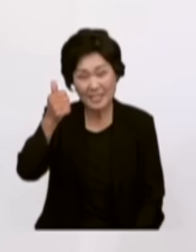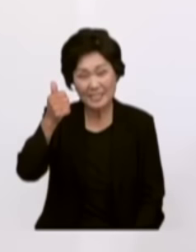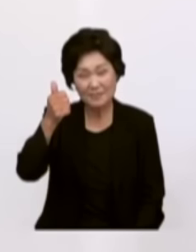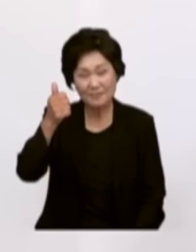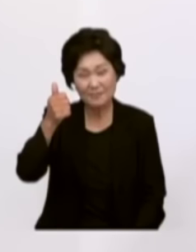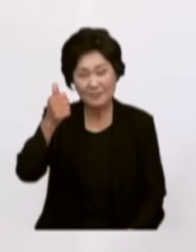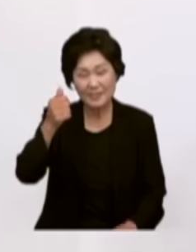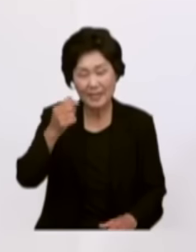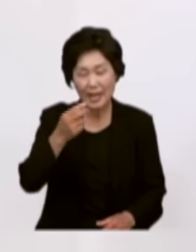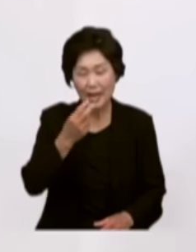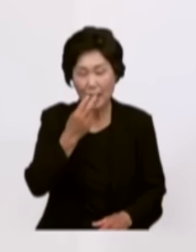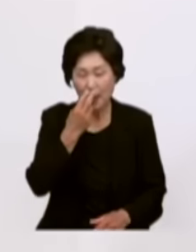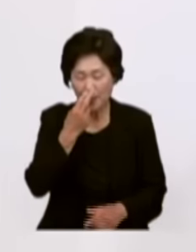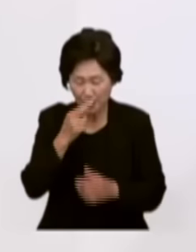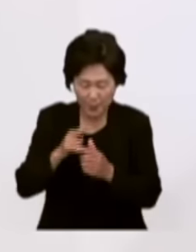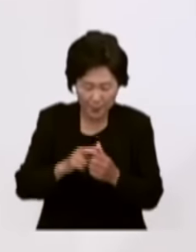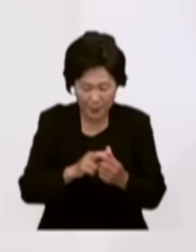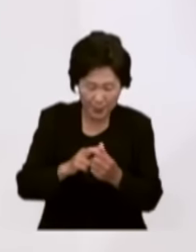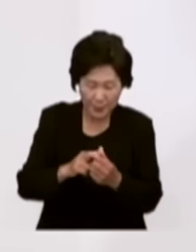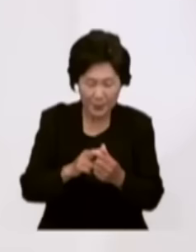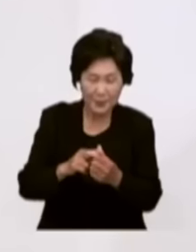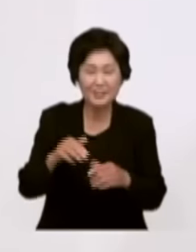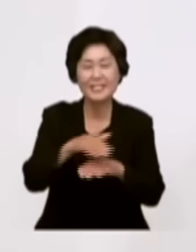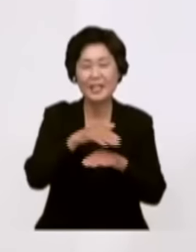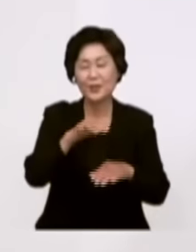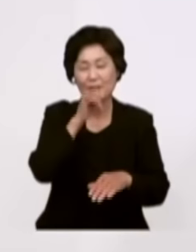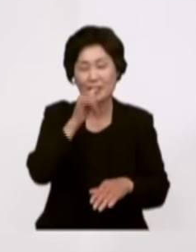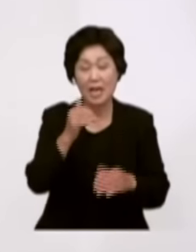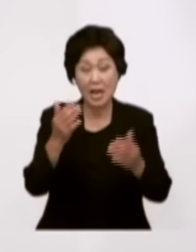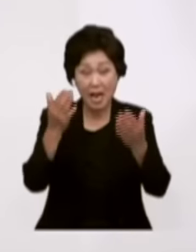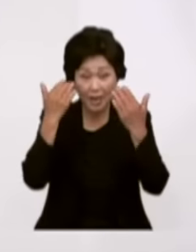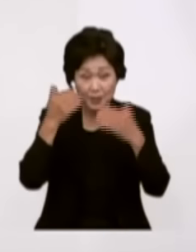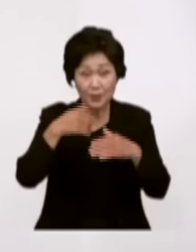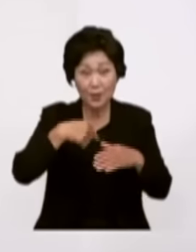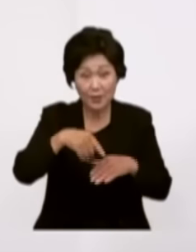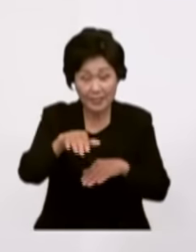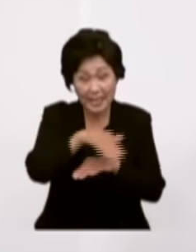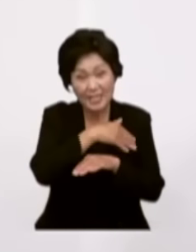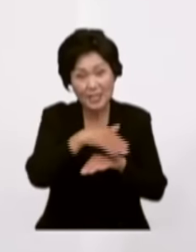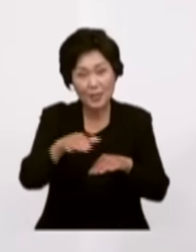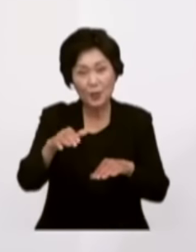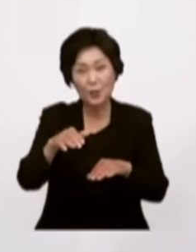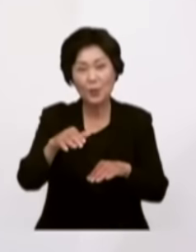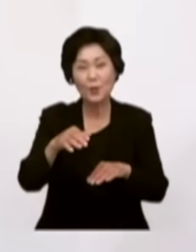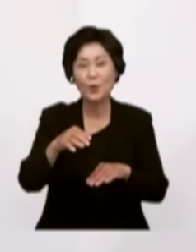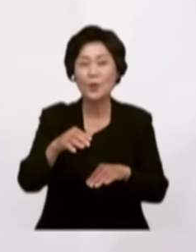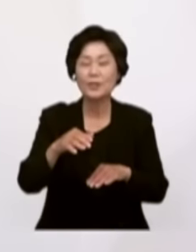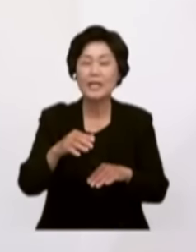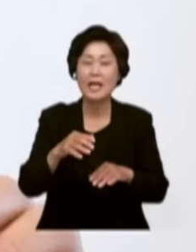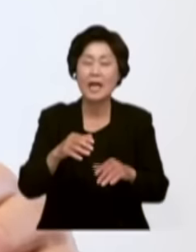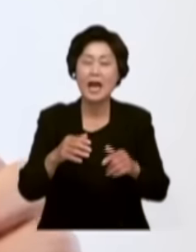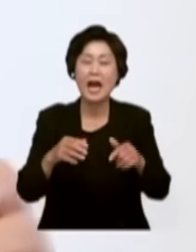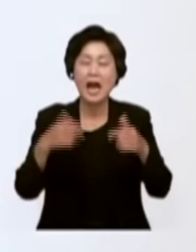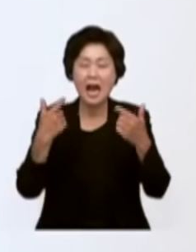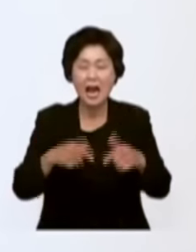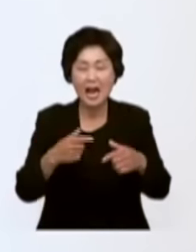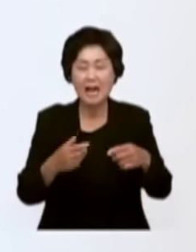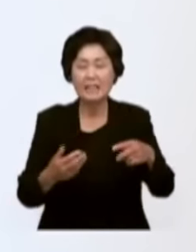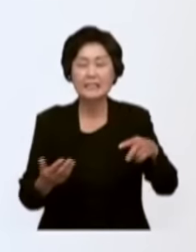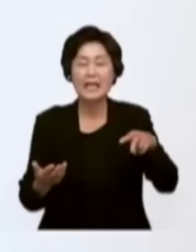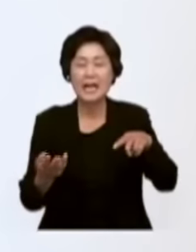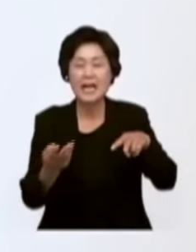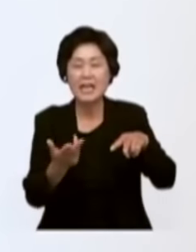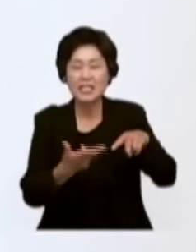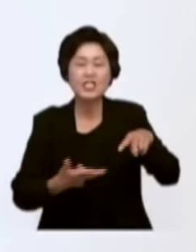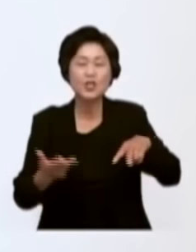때부터 단짝처럼 다녔어요. 항상 학교 갈 때 올 때 우리가 늘 같이 다니면서 늘 실로함을 목이